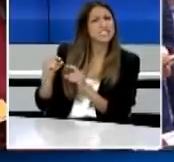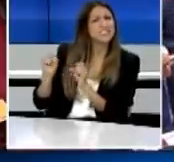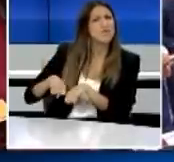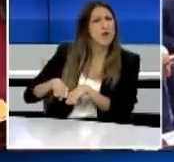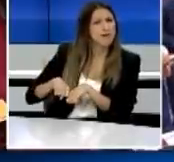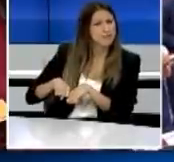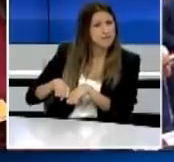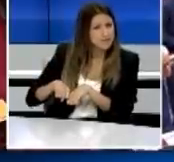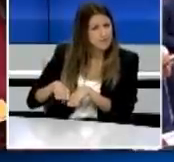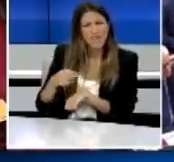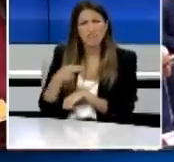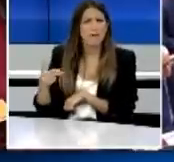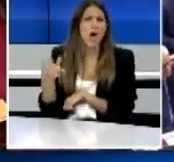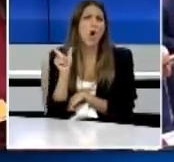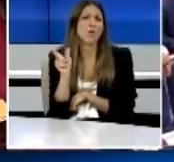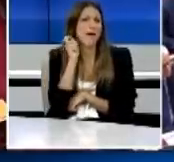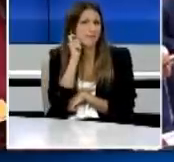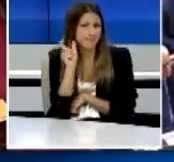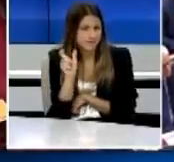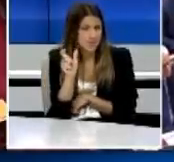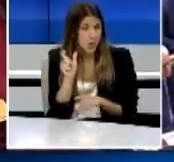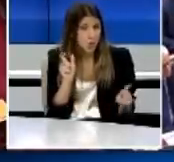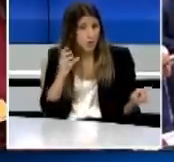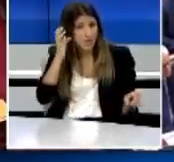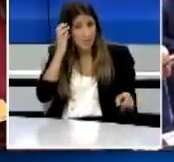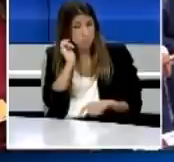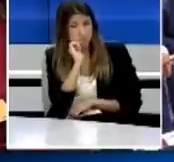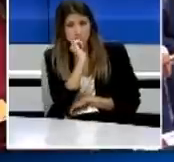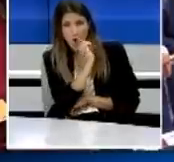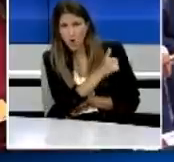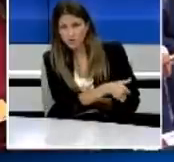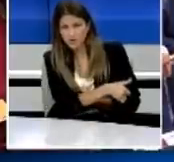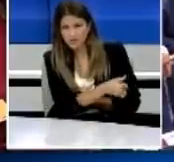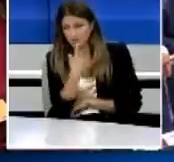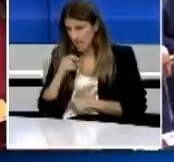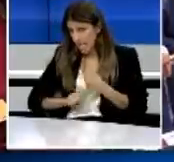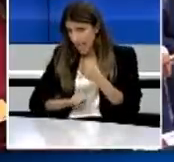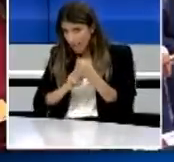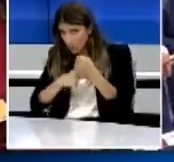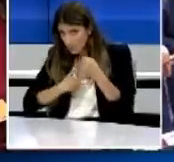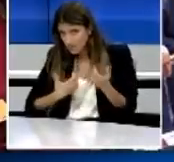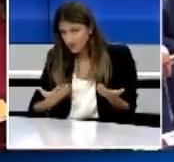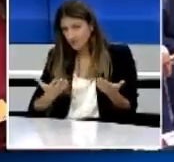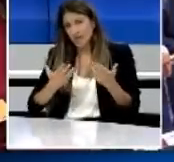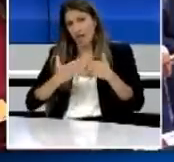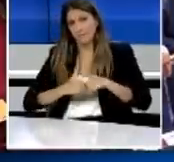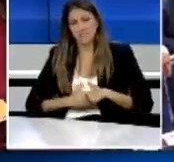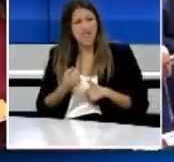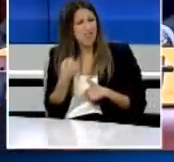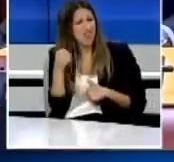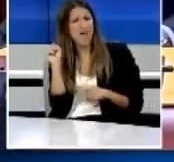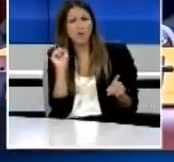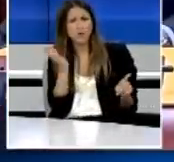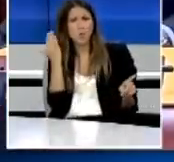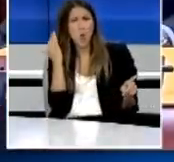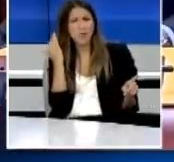σας, ήσασταν μόνοι στην ηγεσία του κόμματος και στο κορυφαίο όργανο που διαφωνήσατε με τις απόψεις των συντρόφων σας